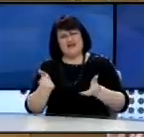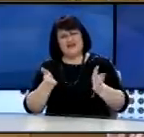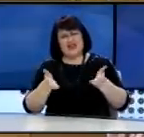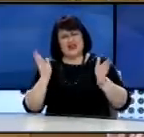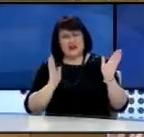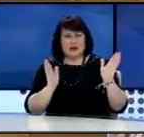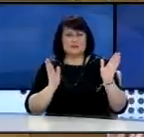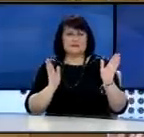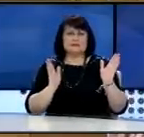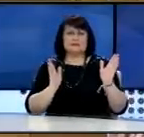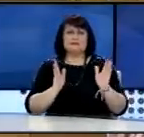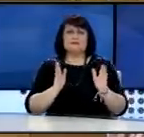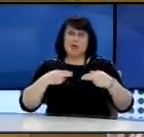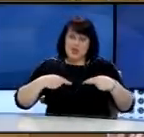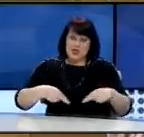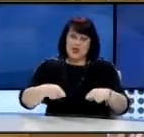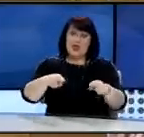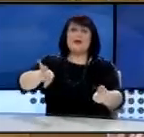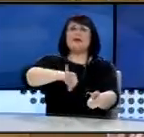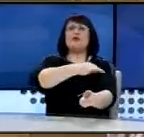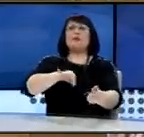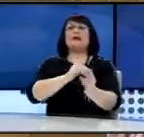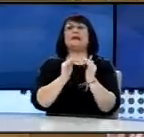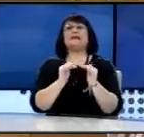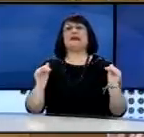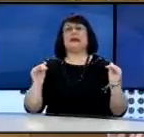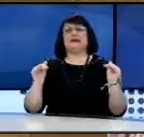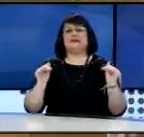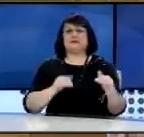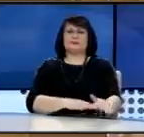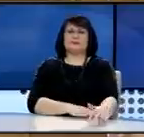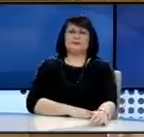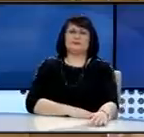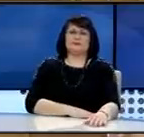ένας αξιόπιστος δρόμος διπλωματίας και ειρήνης.